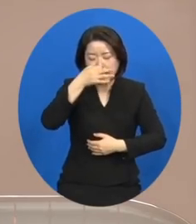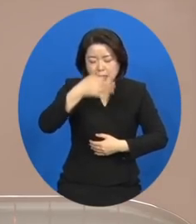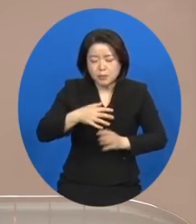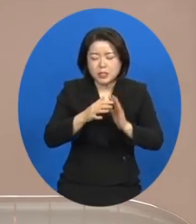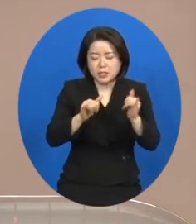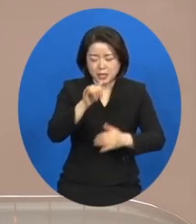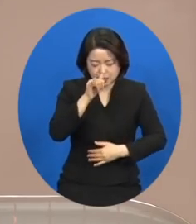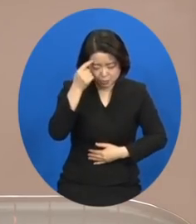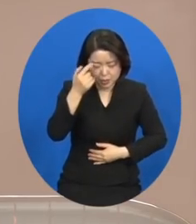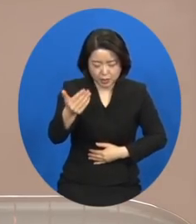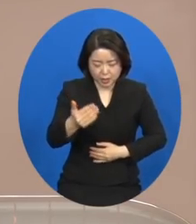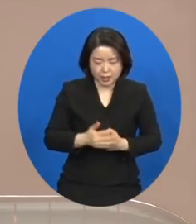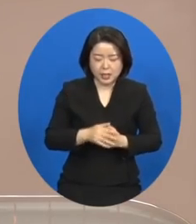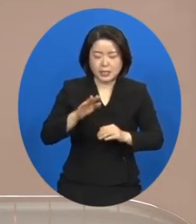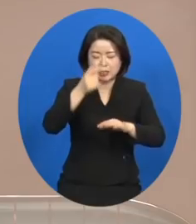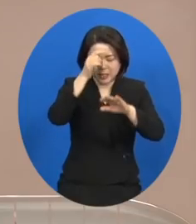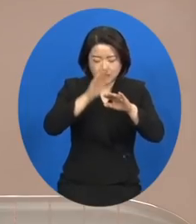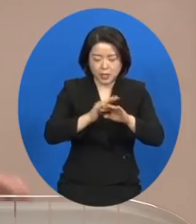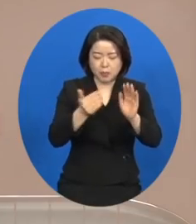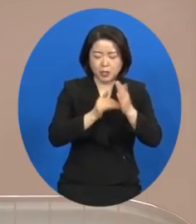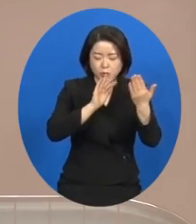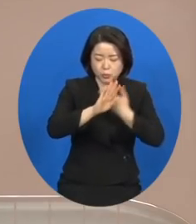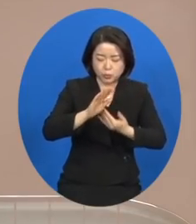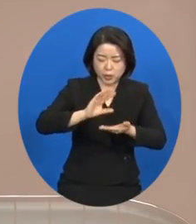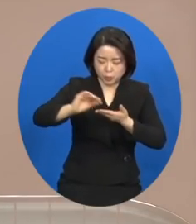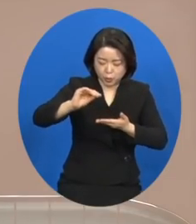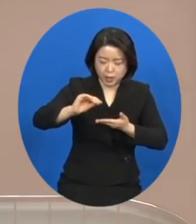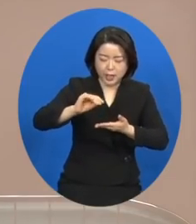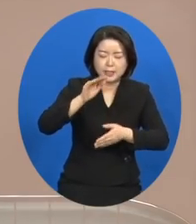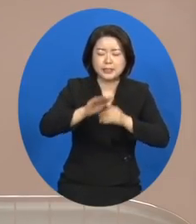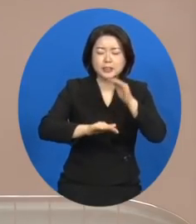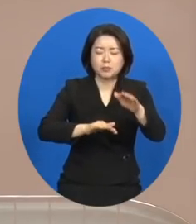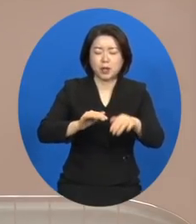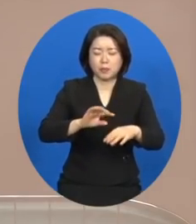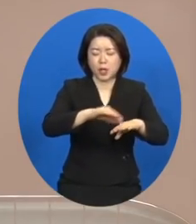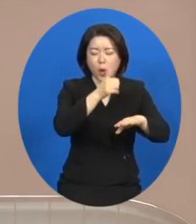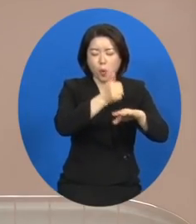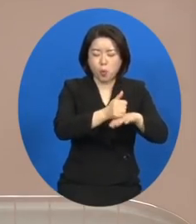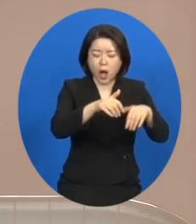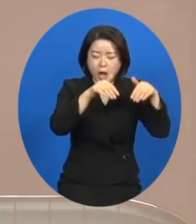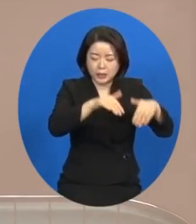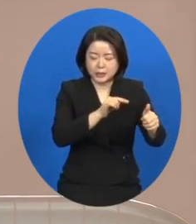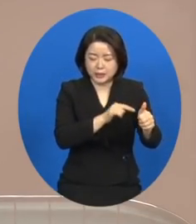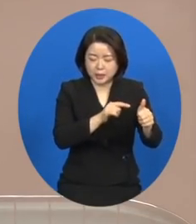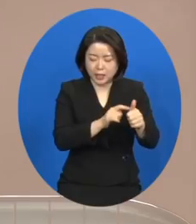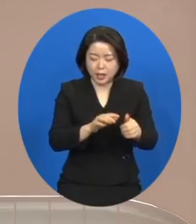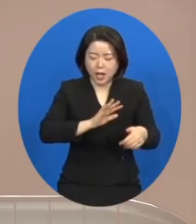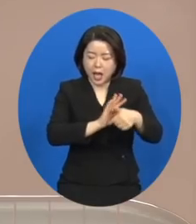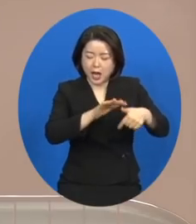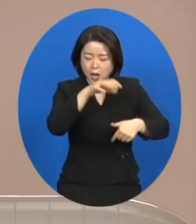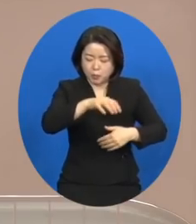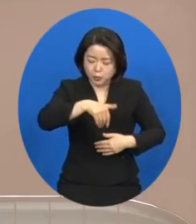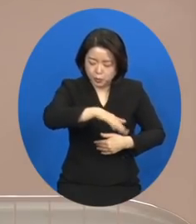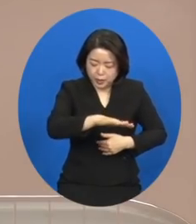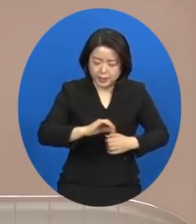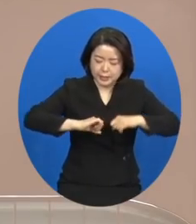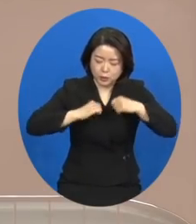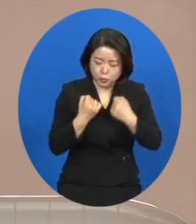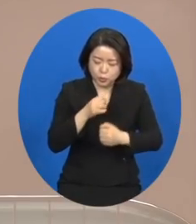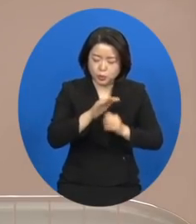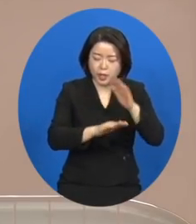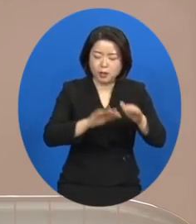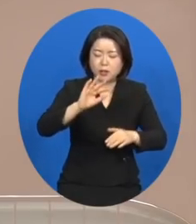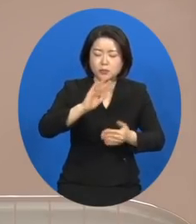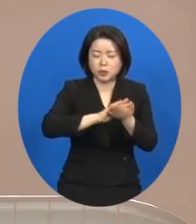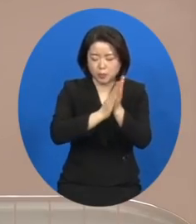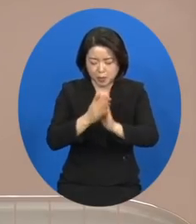이 시간에 예배를 마치고 돌아가는 그 발걸음이 정말 왕의 신하가 가버나움으로 나아가는 그 믿음의 발걸음, 순종의 발걸음이 되게 하여 주시고,